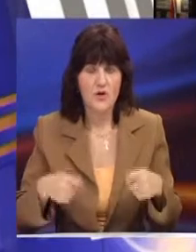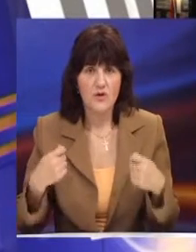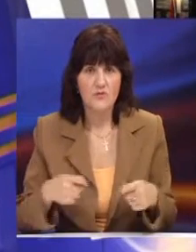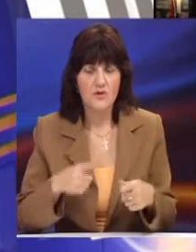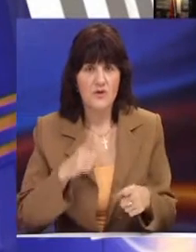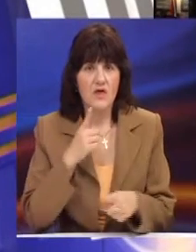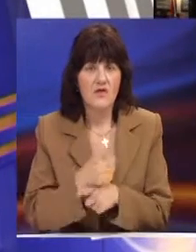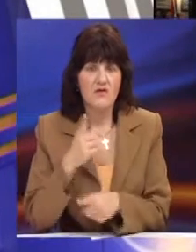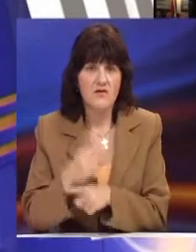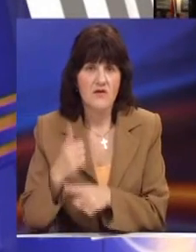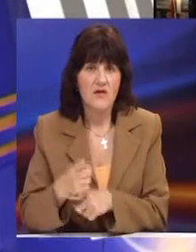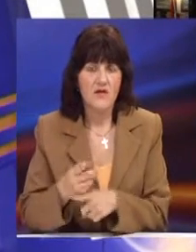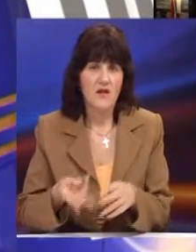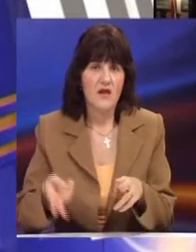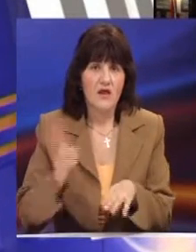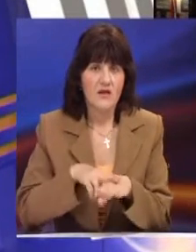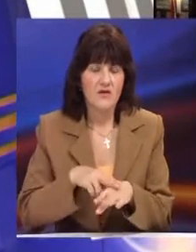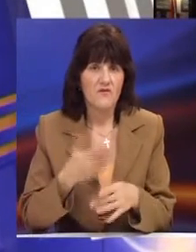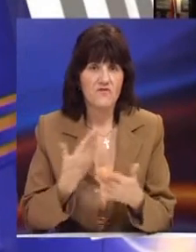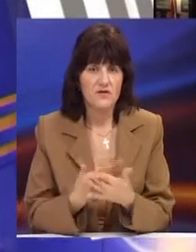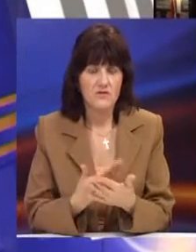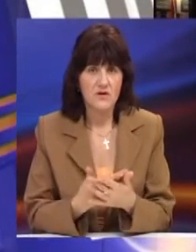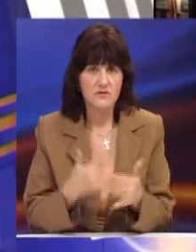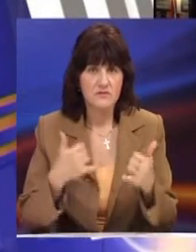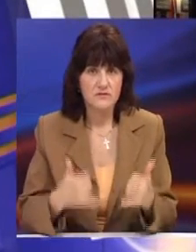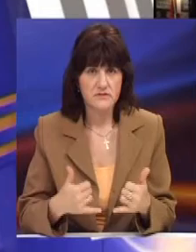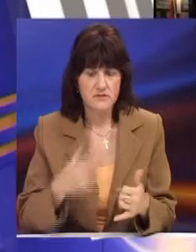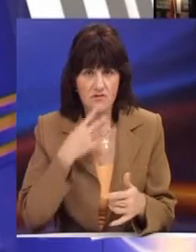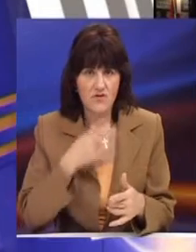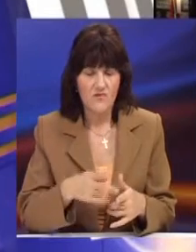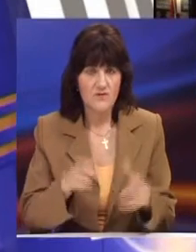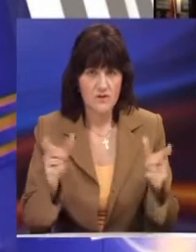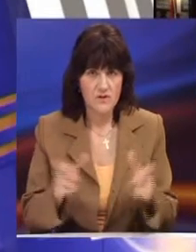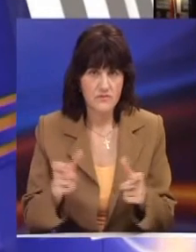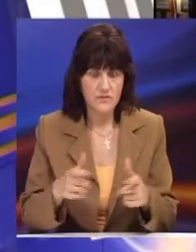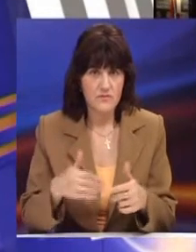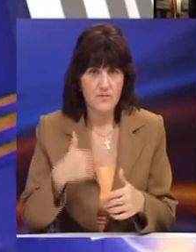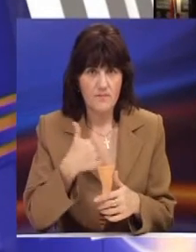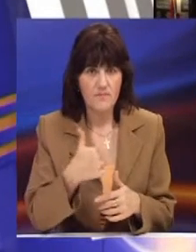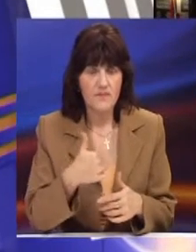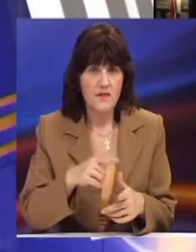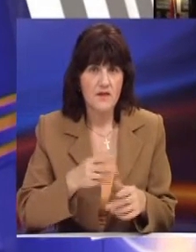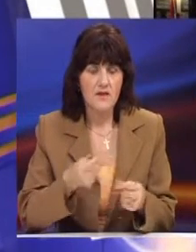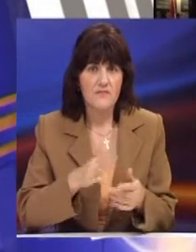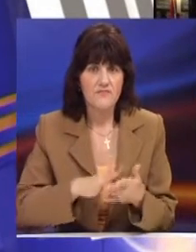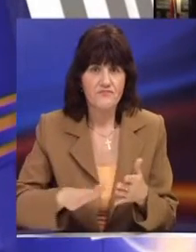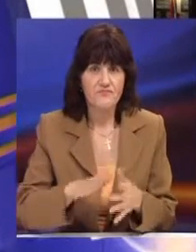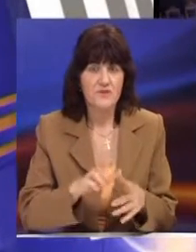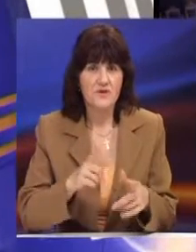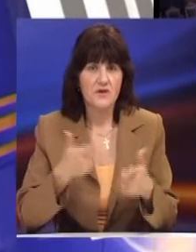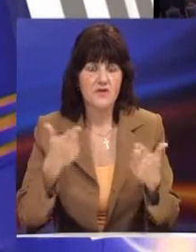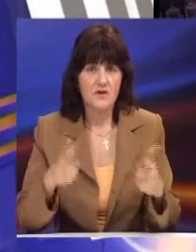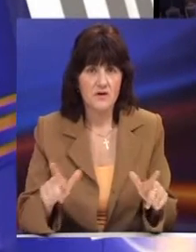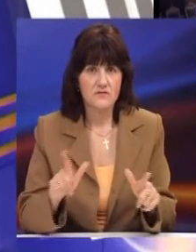uralma, az diktálja, hogy a legtömegesebb párt, illetve etnikai közösség adja egy adott területen, illetve egy